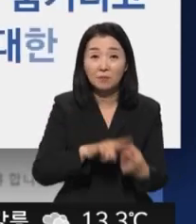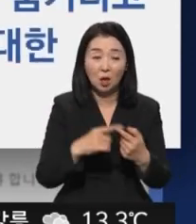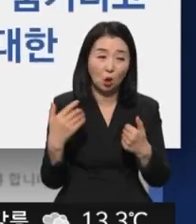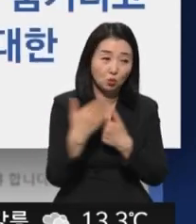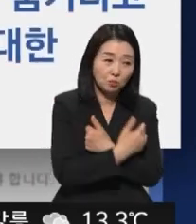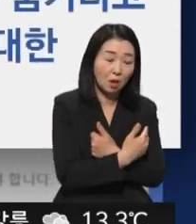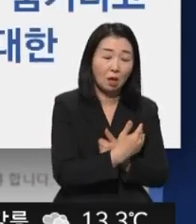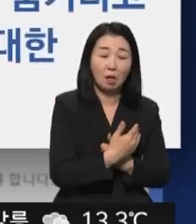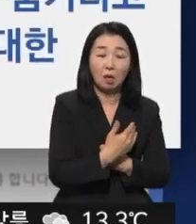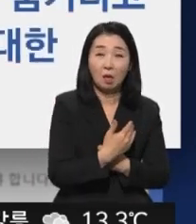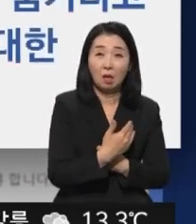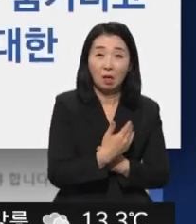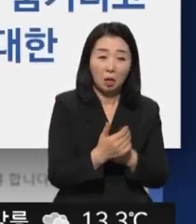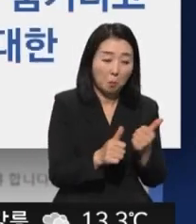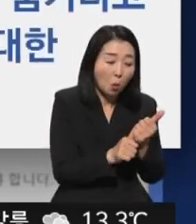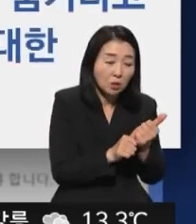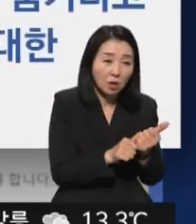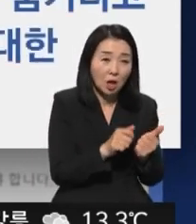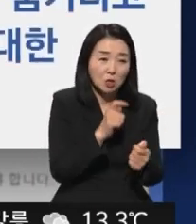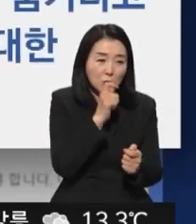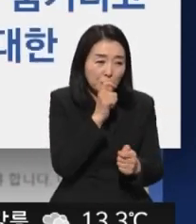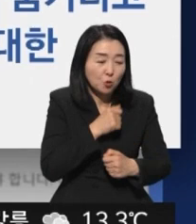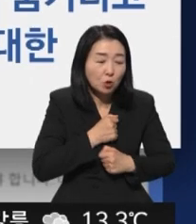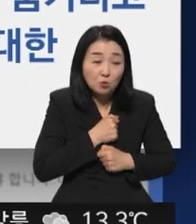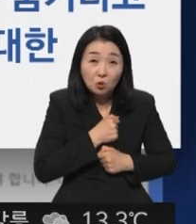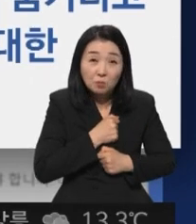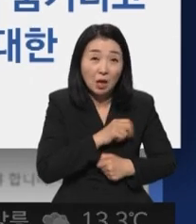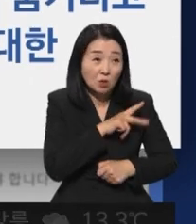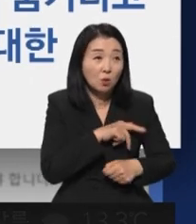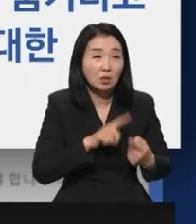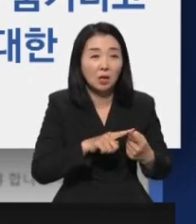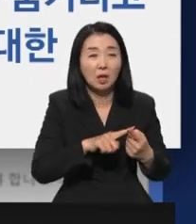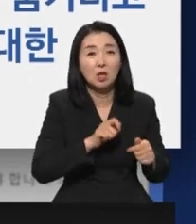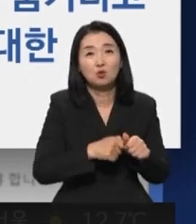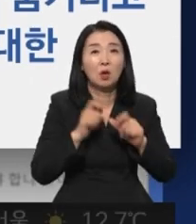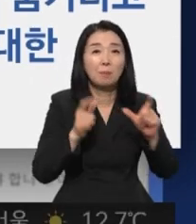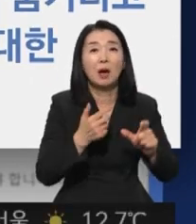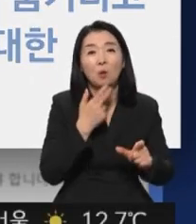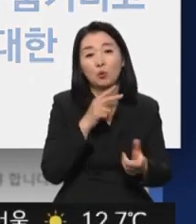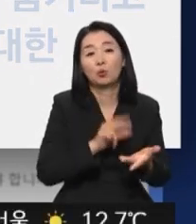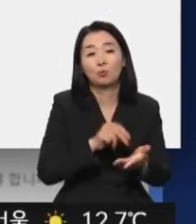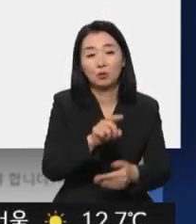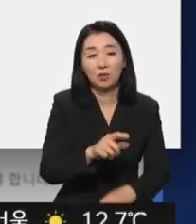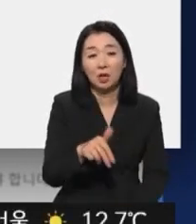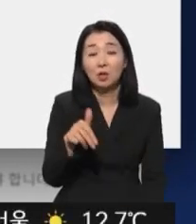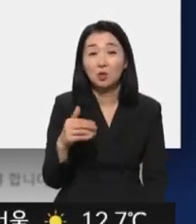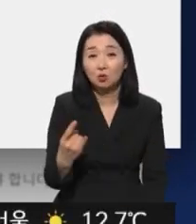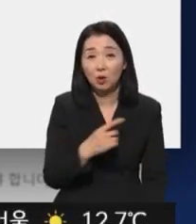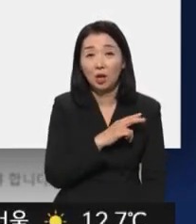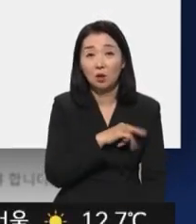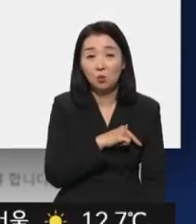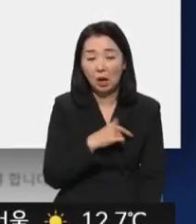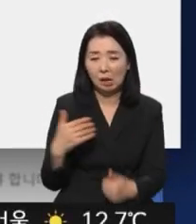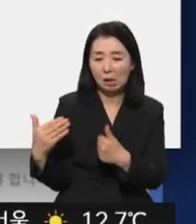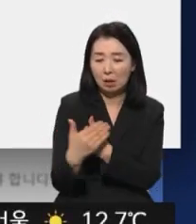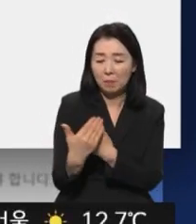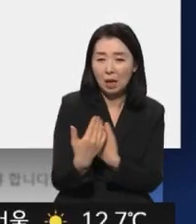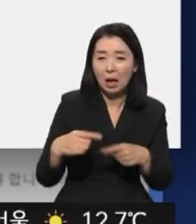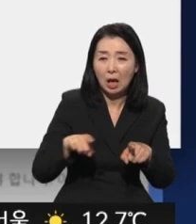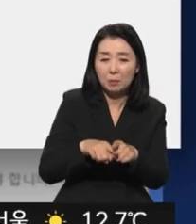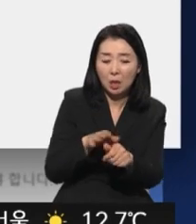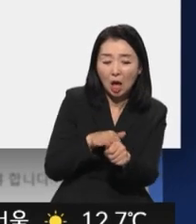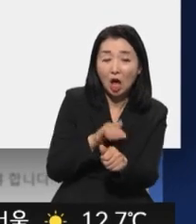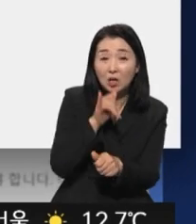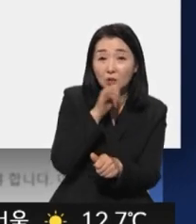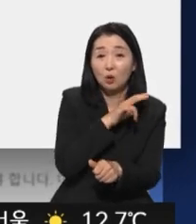숨기려고 보좌관 입단속을 시킨 의원들에 대한 처벌이 없는 것도 문제입니다. 최 의원을 감싸고 은폐에 가담했던